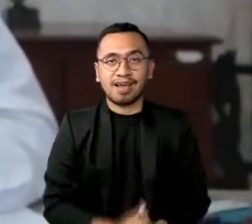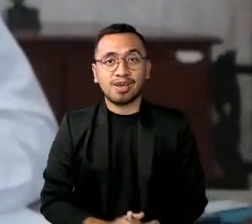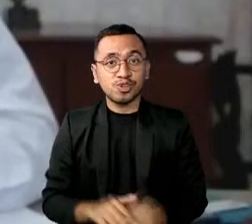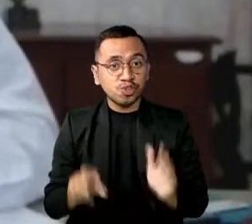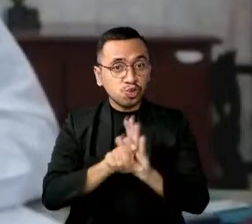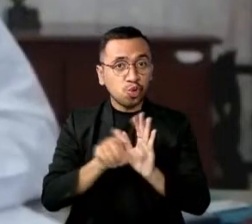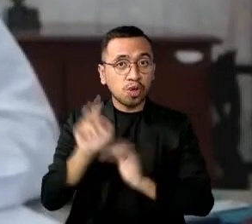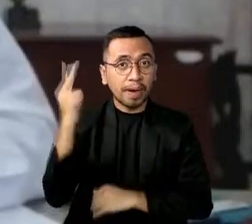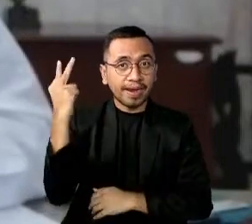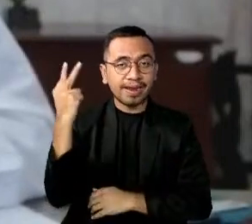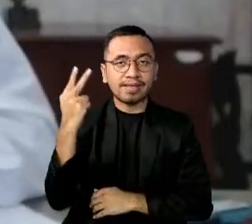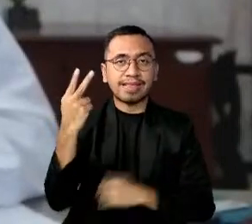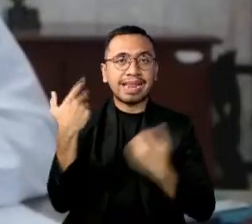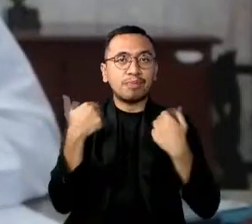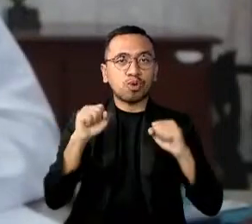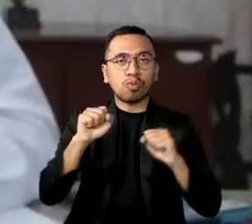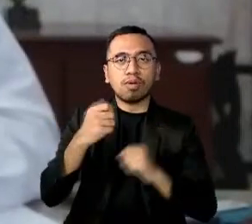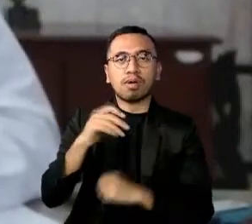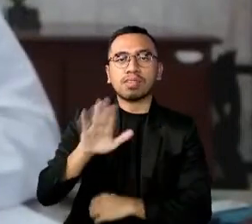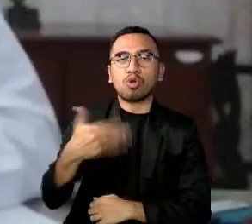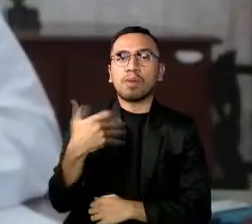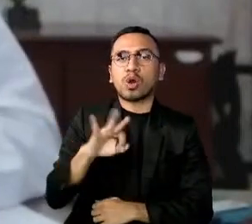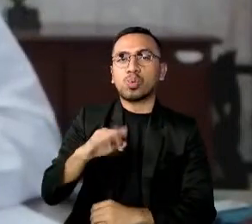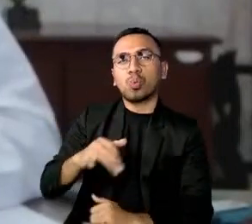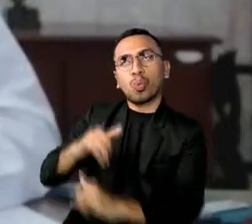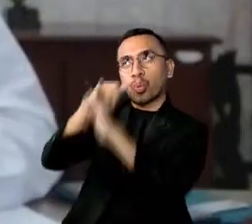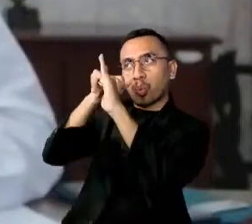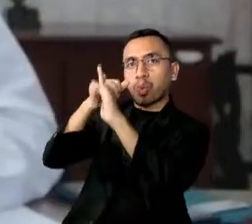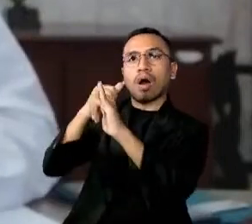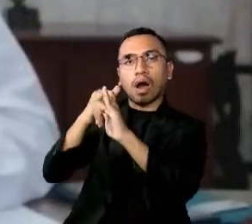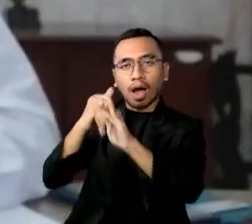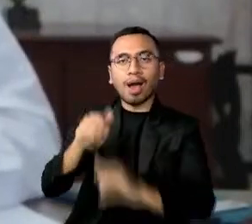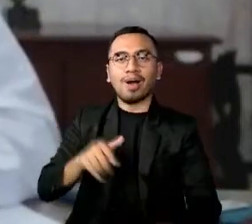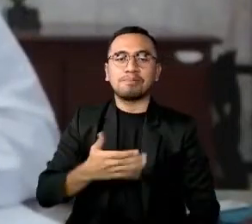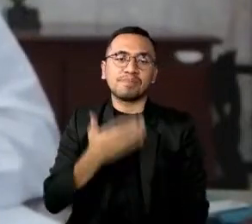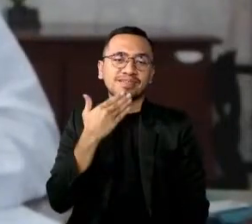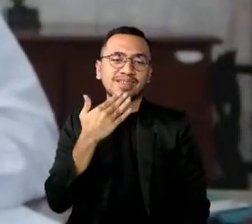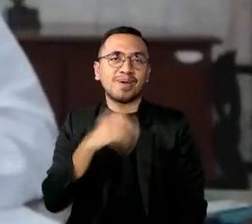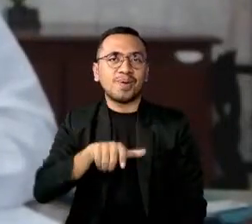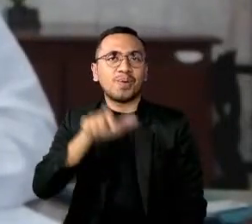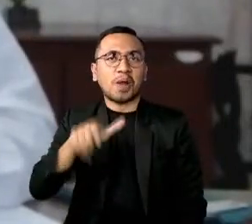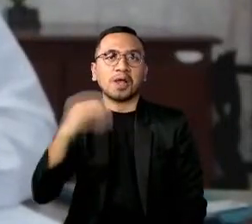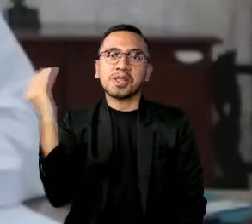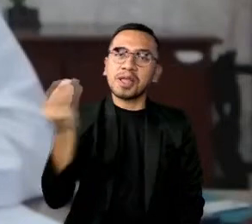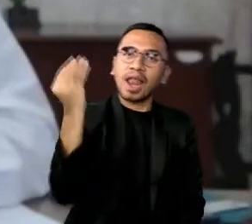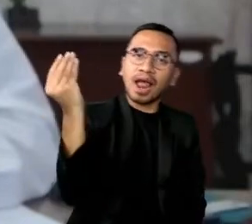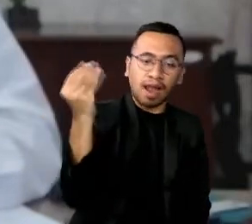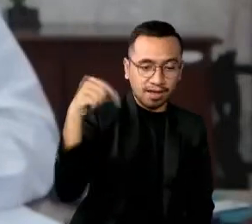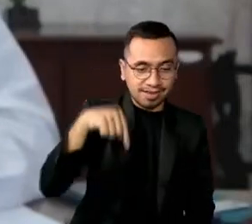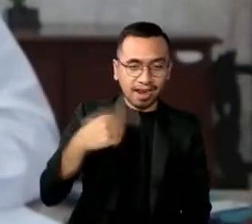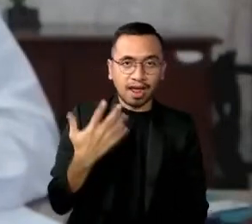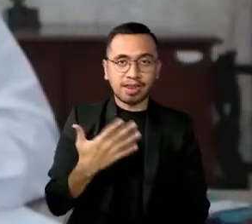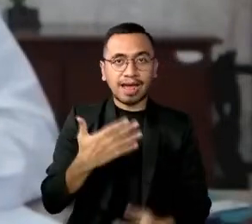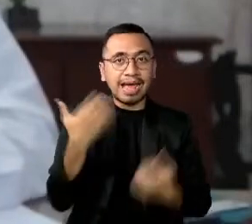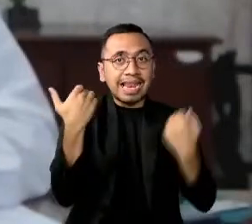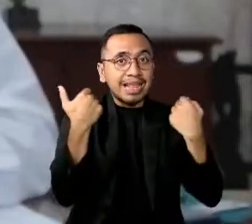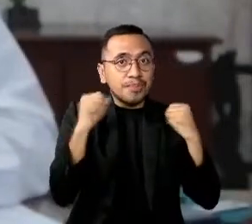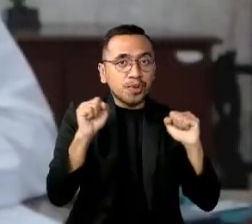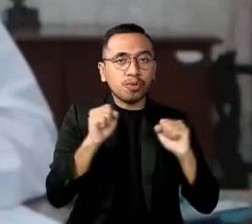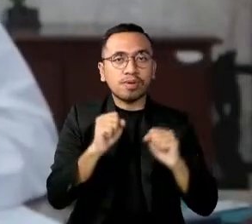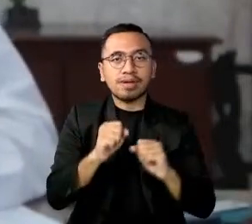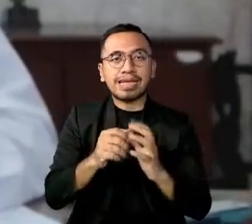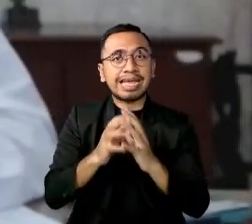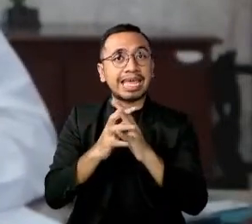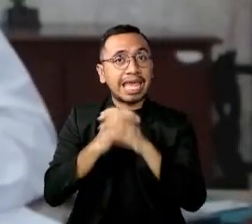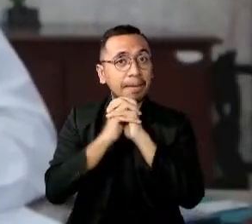libur tahun baru itu ya Dan ini parahnya kita senang sekali kalau kemudian liput Imlek ini ditunda ini bisa mengurangi